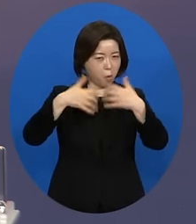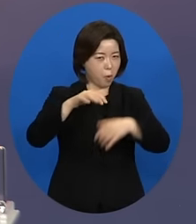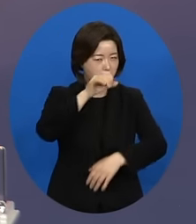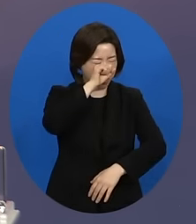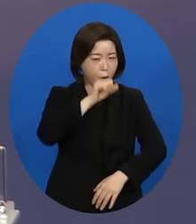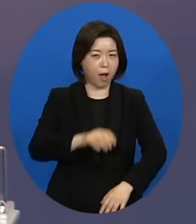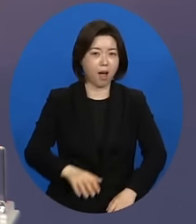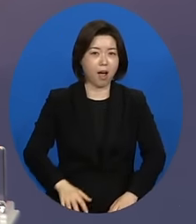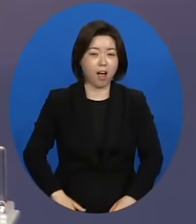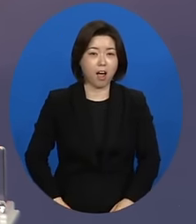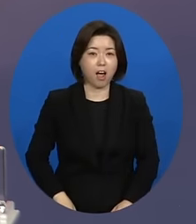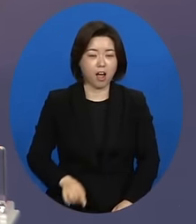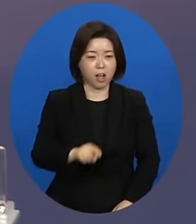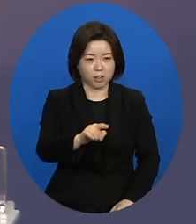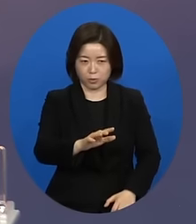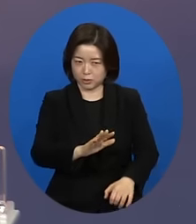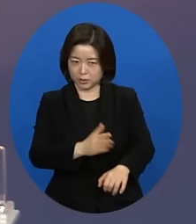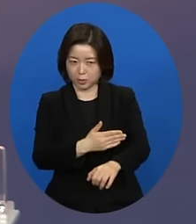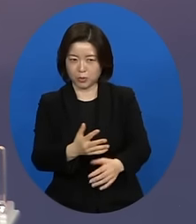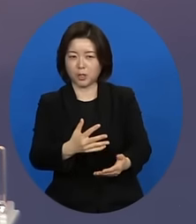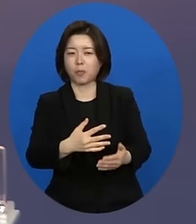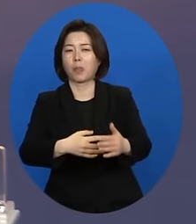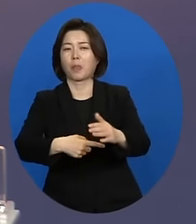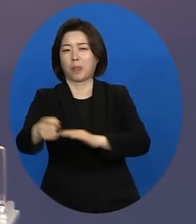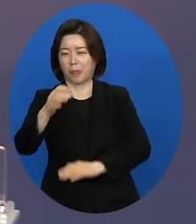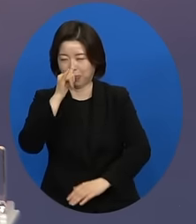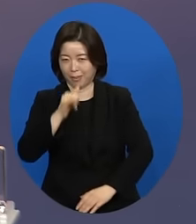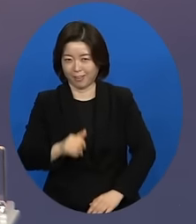거기 잘못하면 없어지는 수가 있어요.